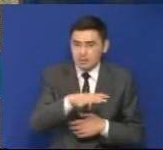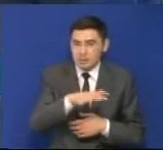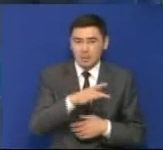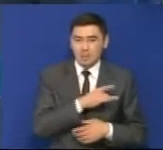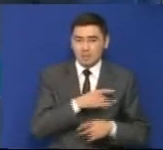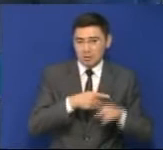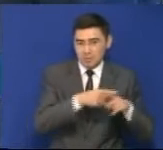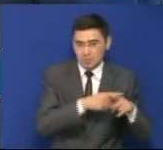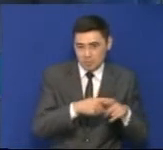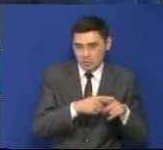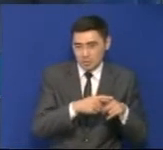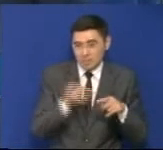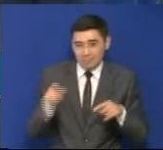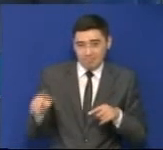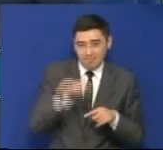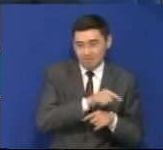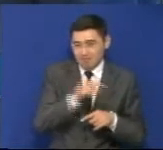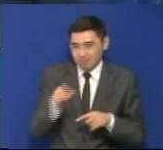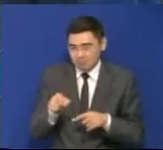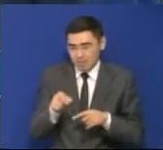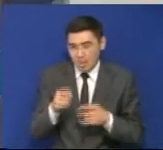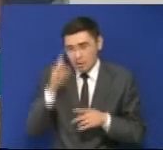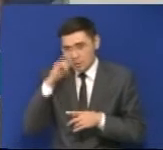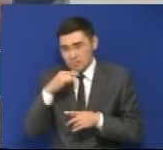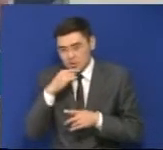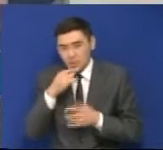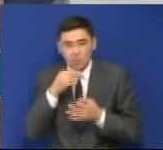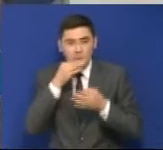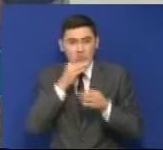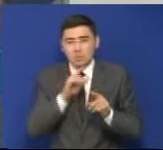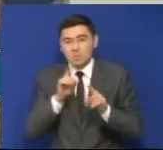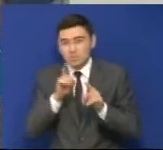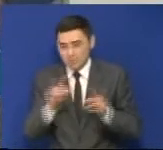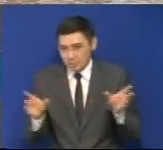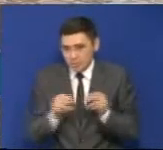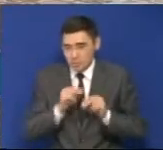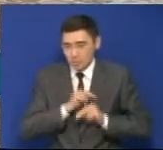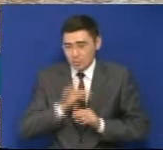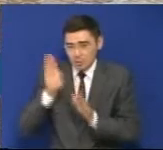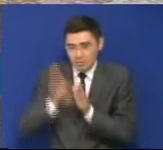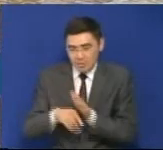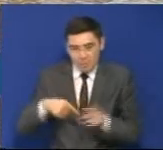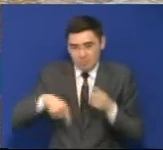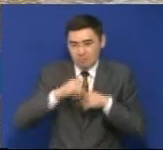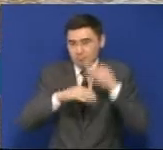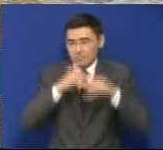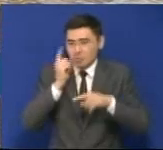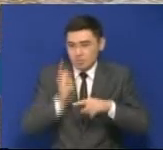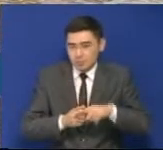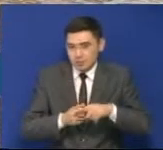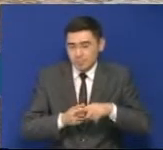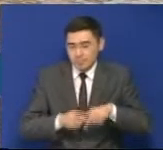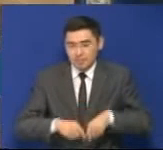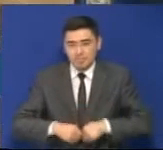дәл ортасында болу бұйырып тұр. Қазақстансыз кез келген бағыттағы біздің ынтымақтастығымыз мүмкін емес. Президенттер серіктестікке жаңа серпін